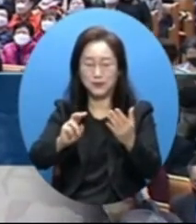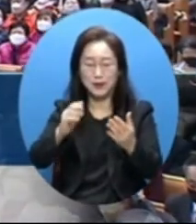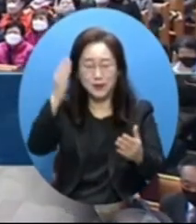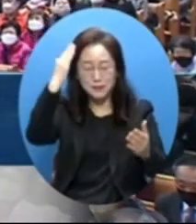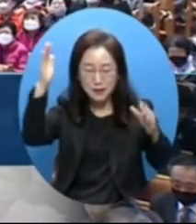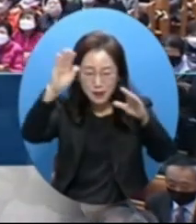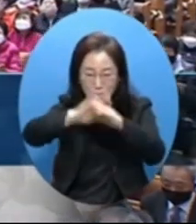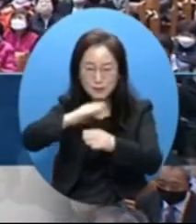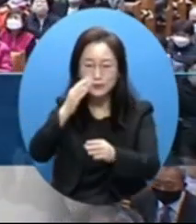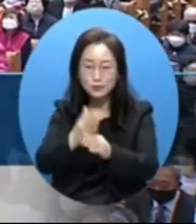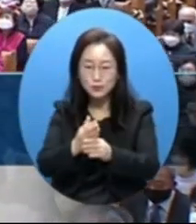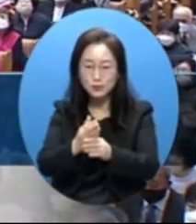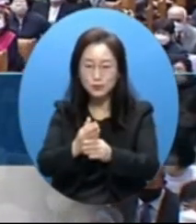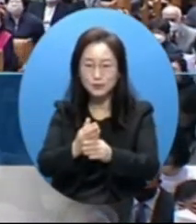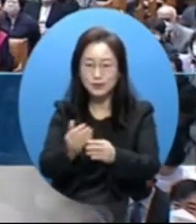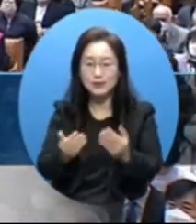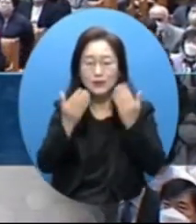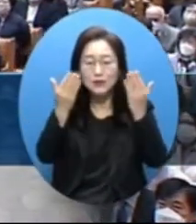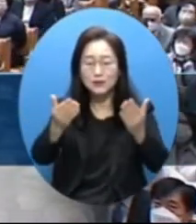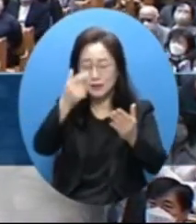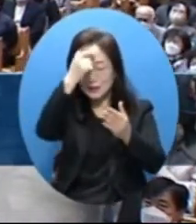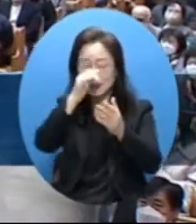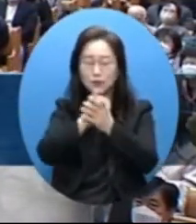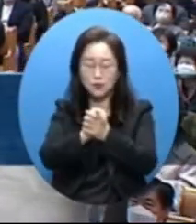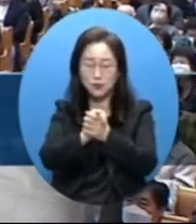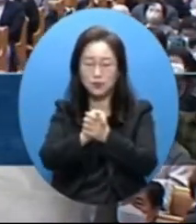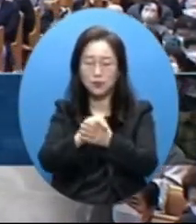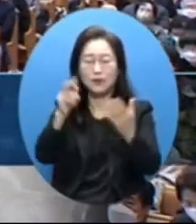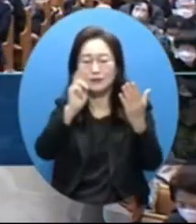한밤중에 드려진 기도와 찬송